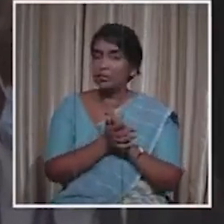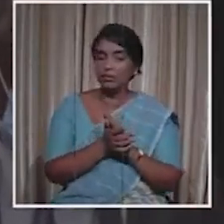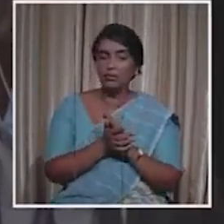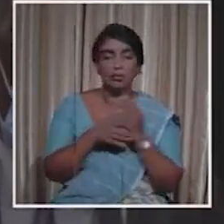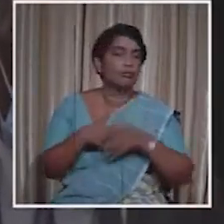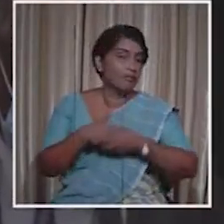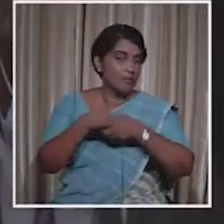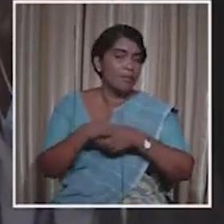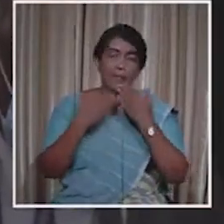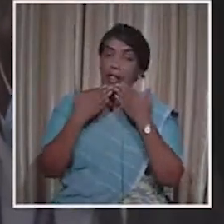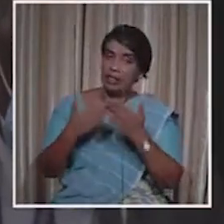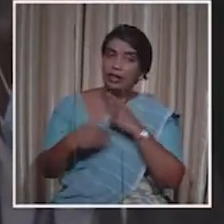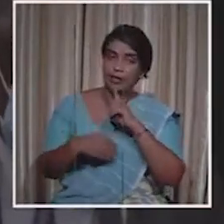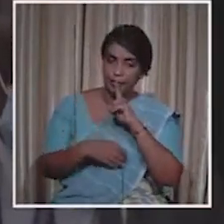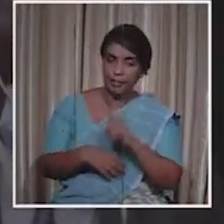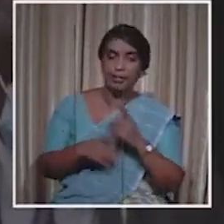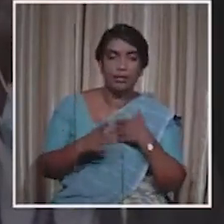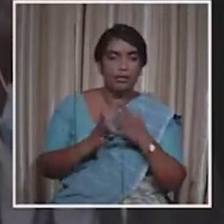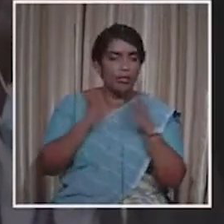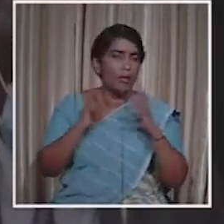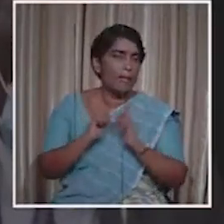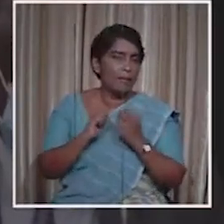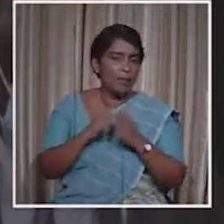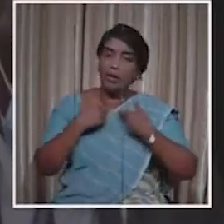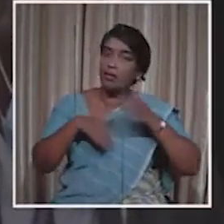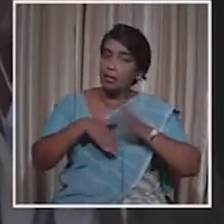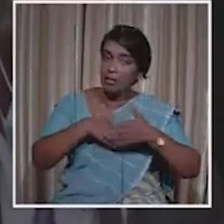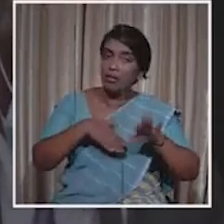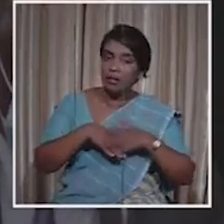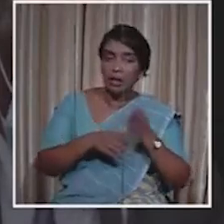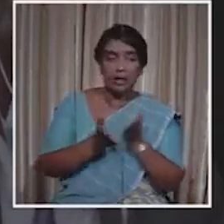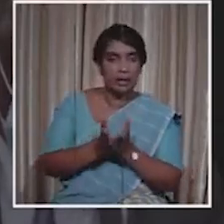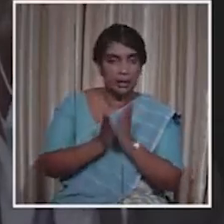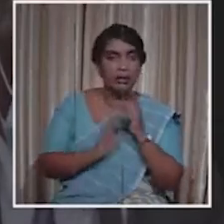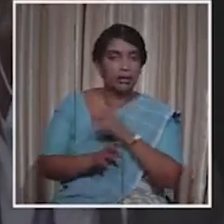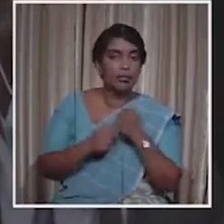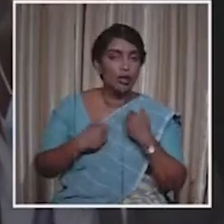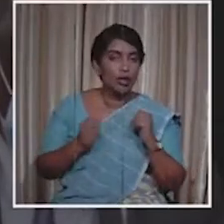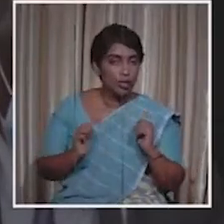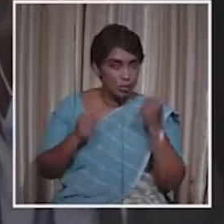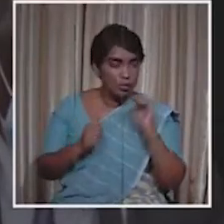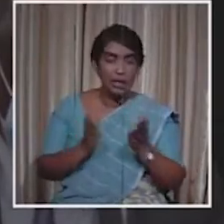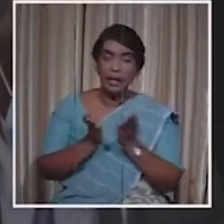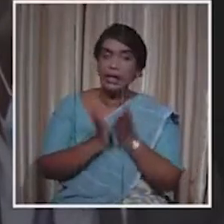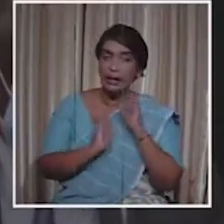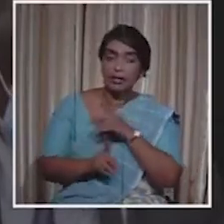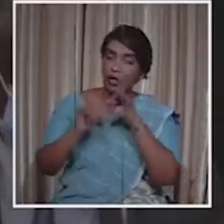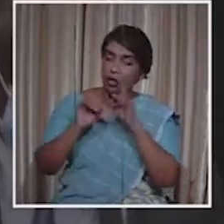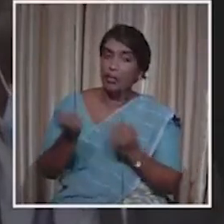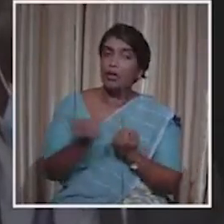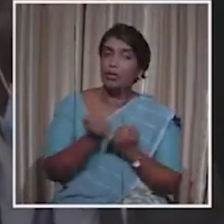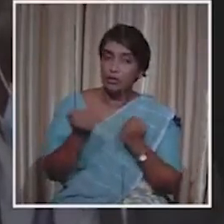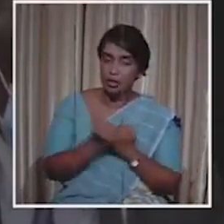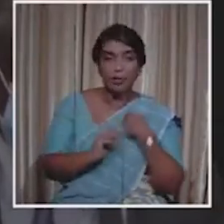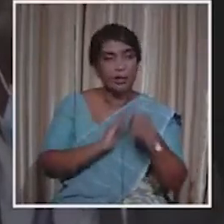வரவேற்கிறோம். நாங்கள் மிக இன்னல்படுகிற இந்த நேரத்திலே இந்தியா எடுத்திருக்கின்ற இந்த முயற்சிகள், இந்தியாவினுடைய இந்த கைங்கரியத்தை இலங்கை எவ்வாறு